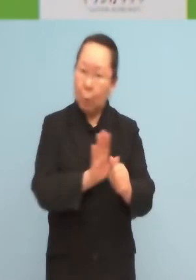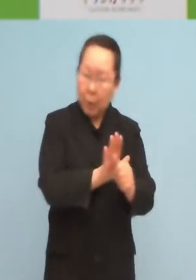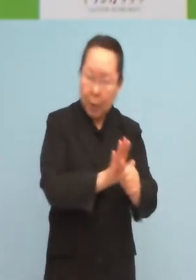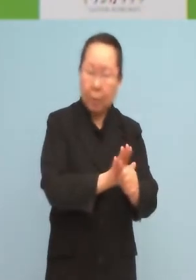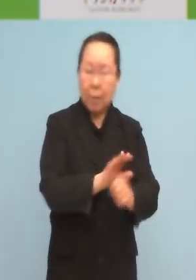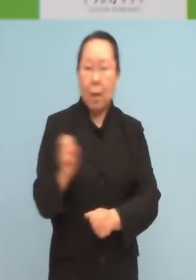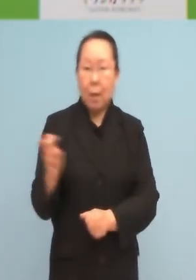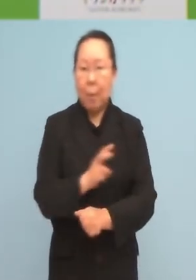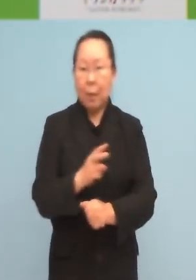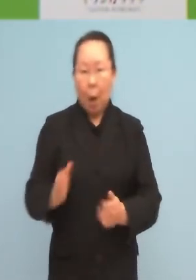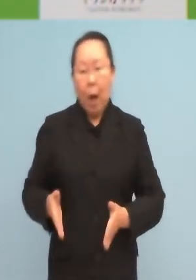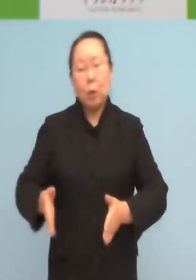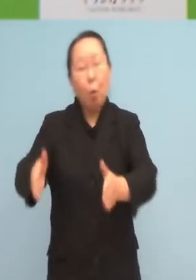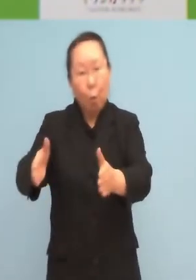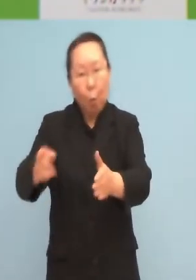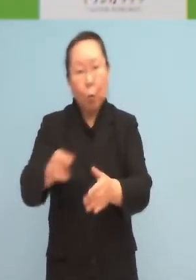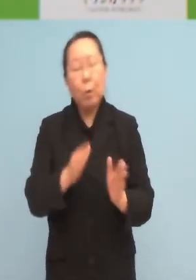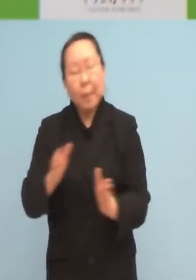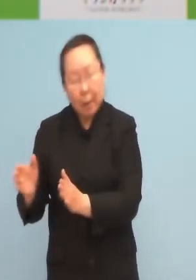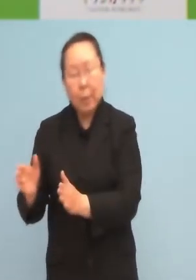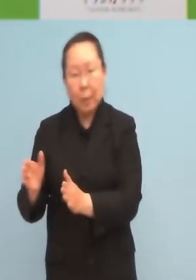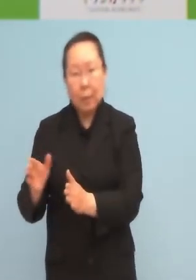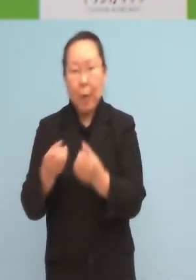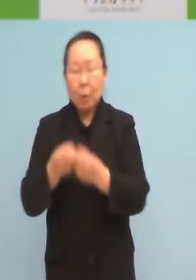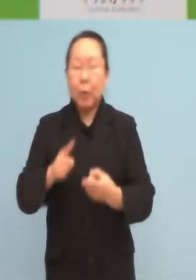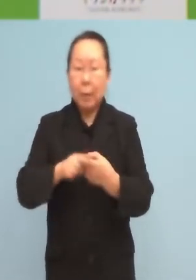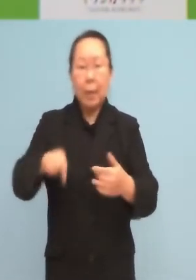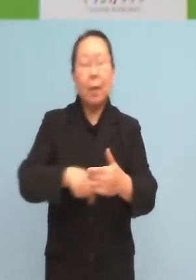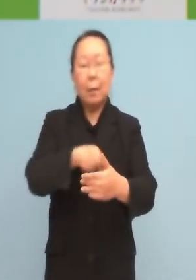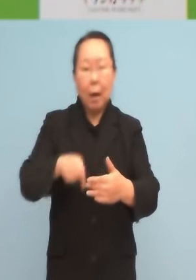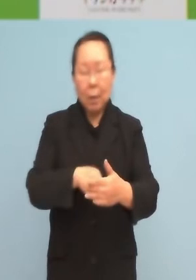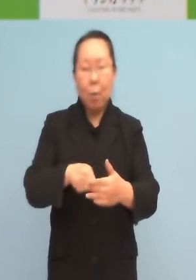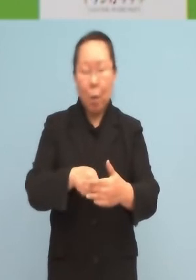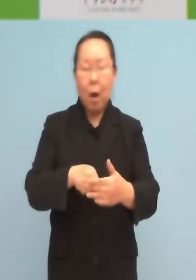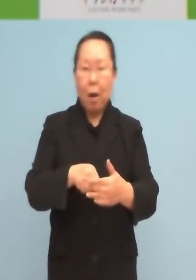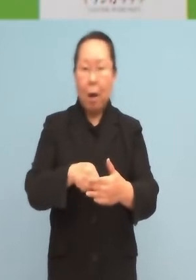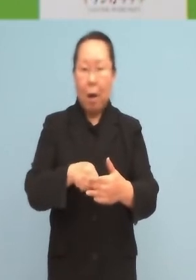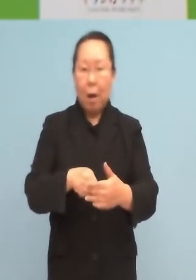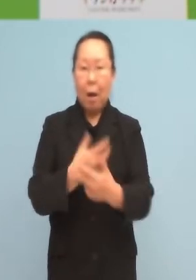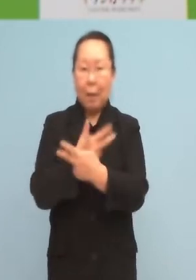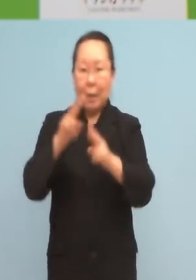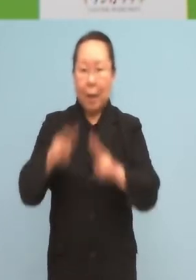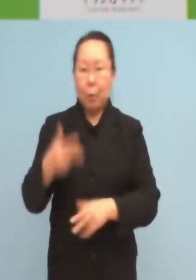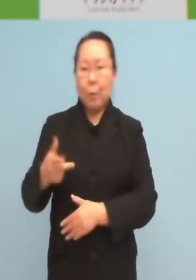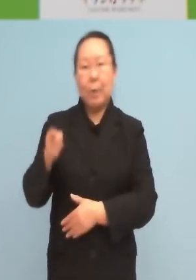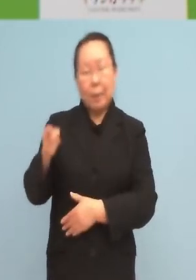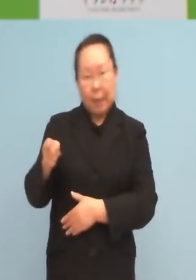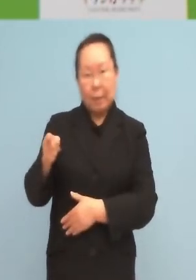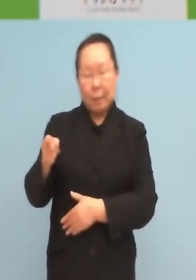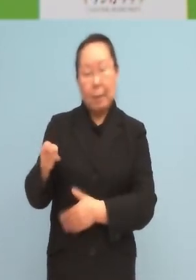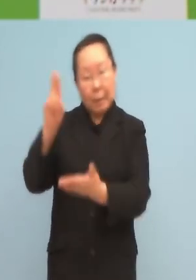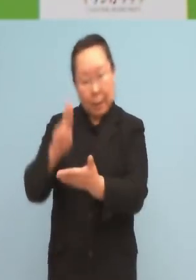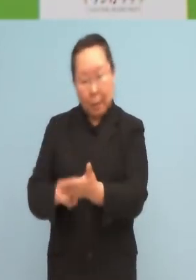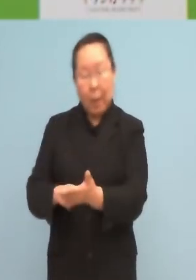あるいは道道の整備もという話もあって、まあ、その具体的な内容はね、北広島市さんに例えば決まった場合には